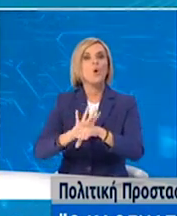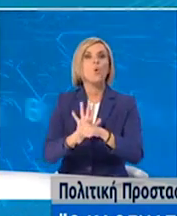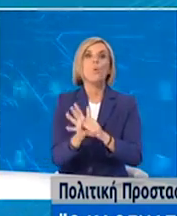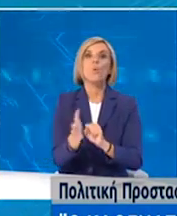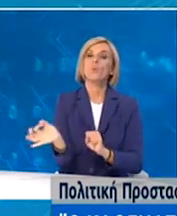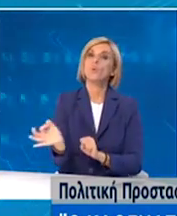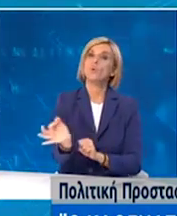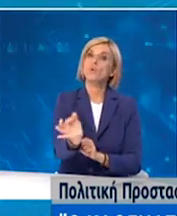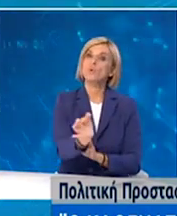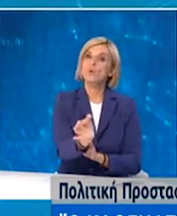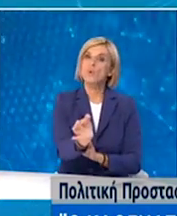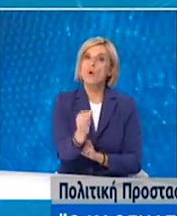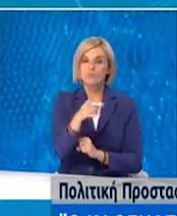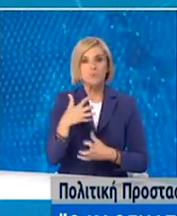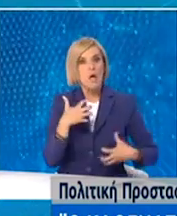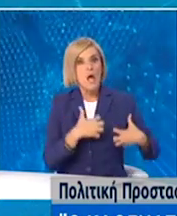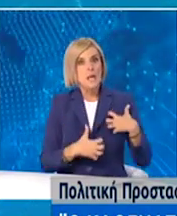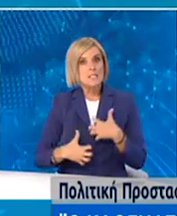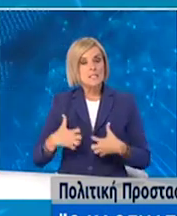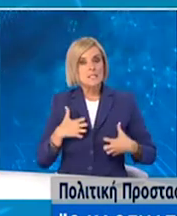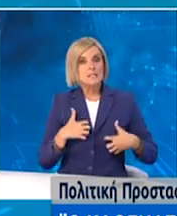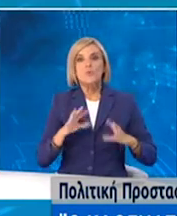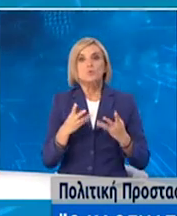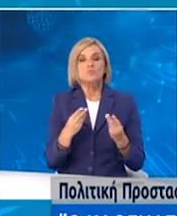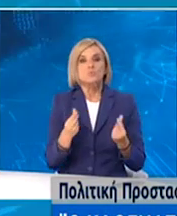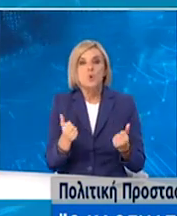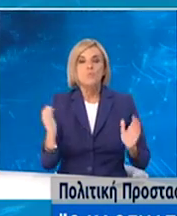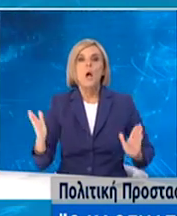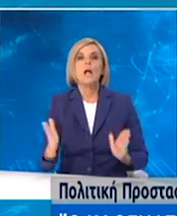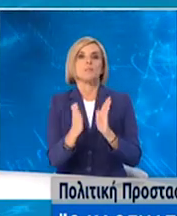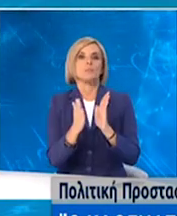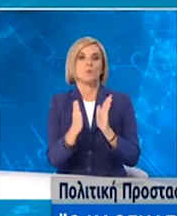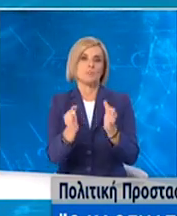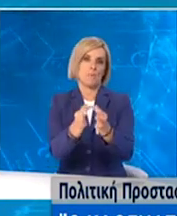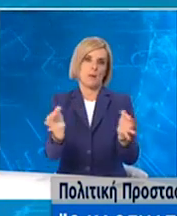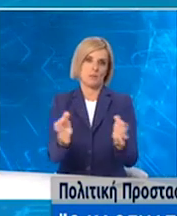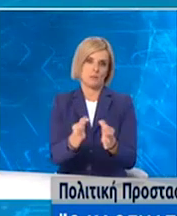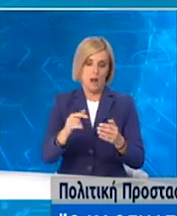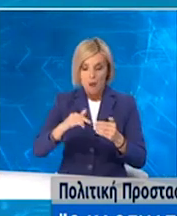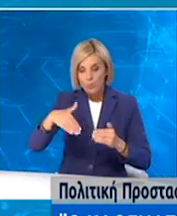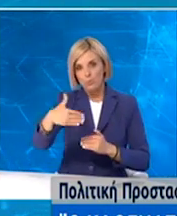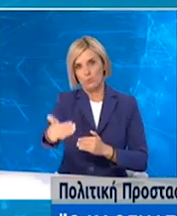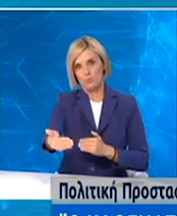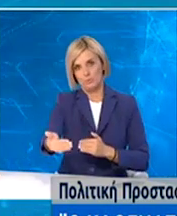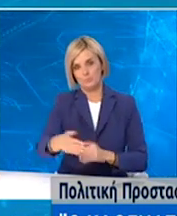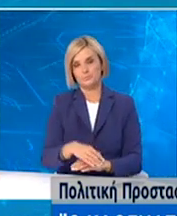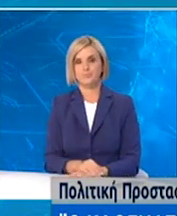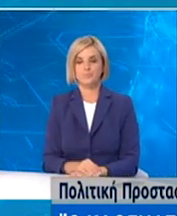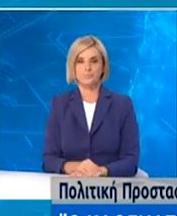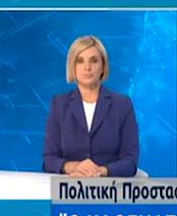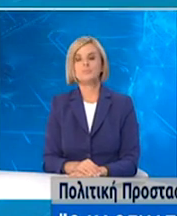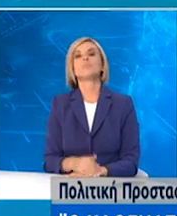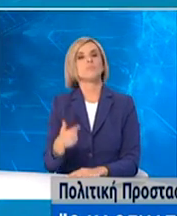ανησυχητική είναι αυτή η είδηση και πώς πρόκειται να δράσουμε σαν χώρα από εδώ και πέρα? Από την πρώτη στιγμή